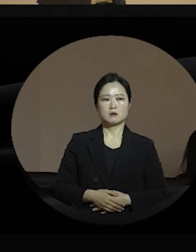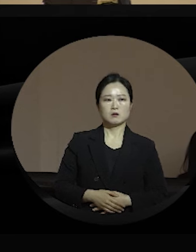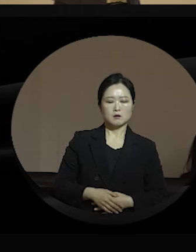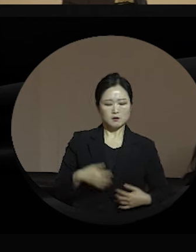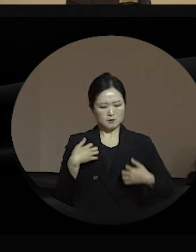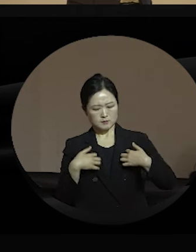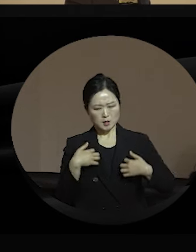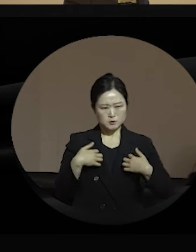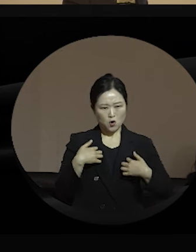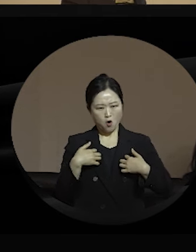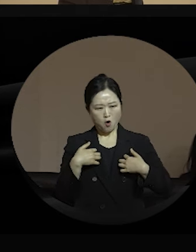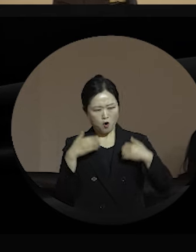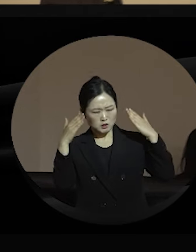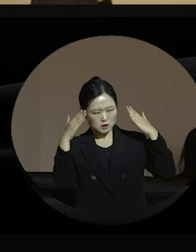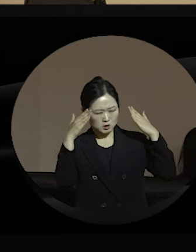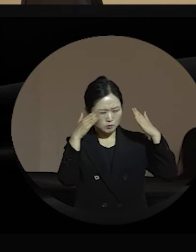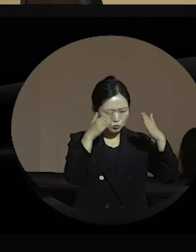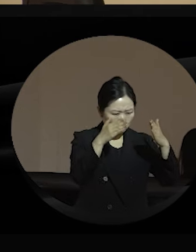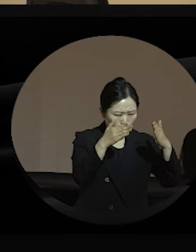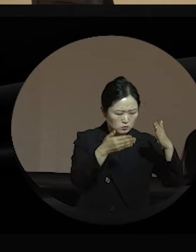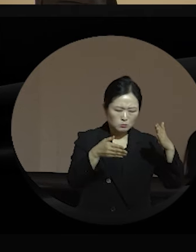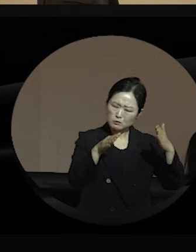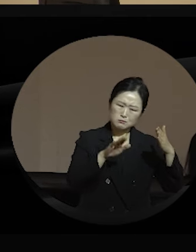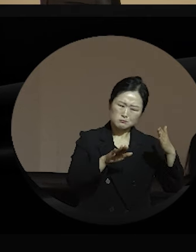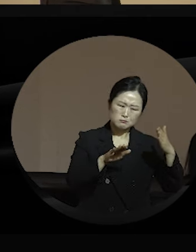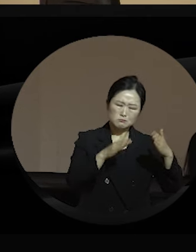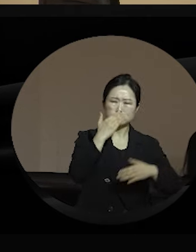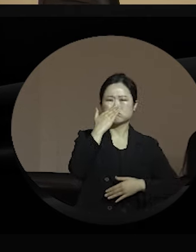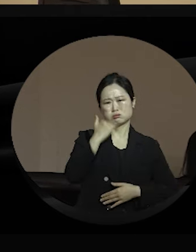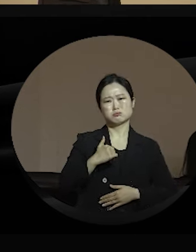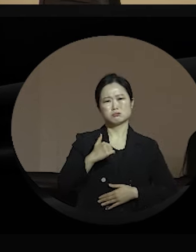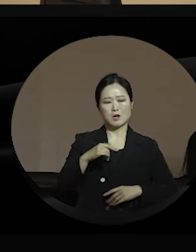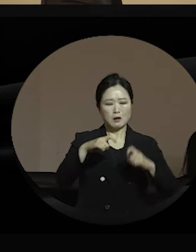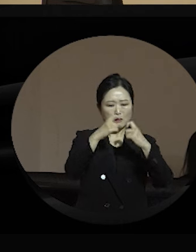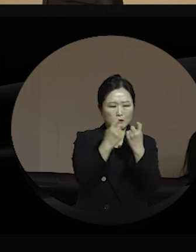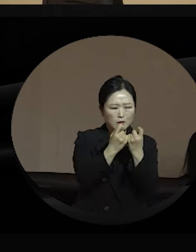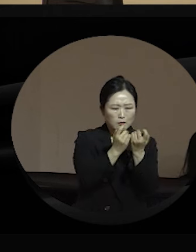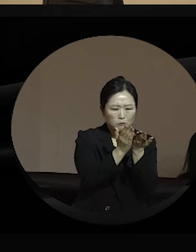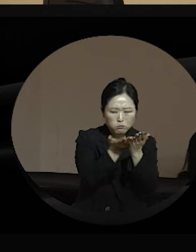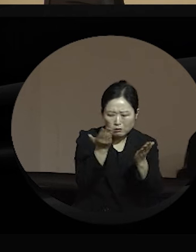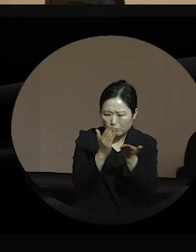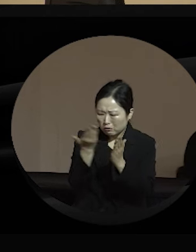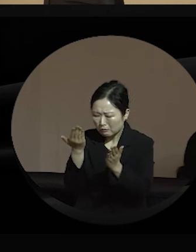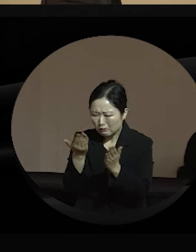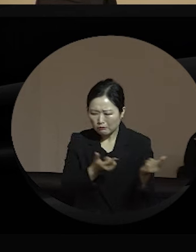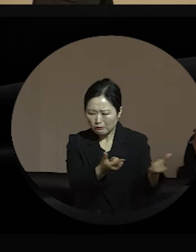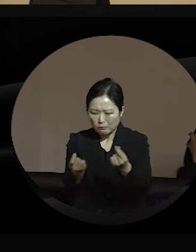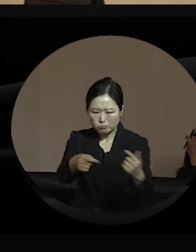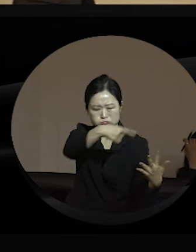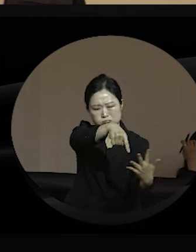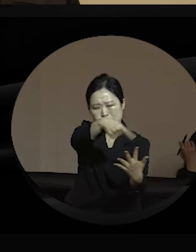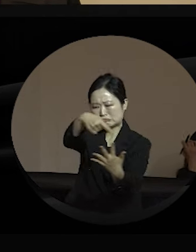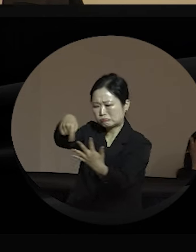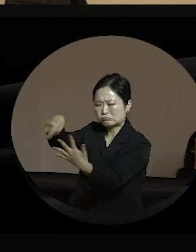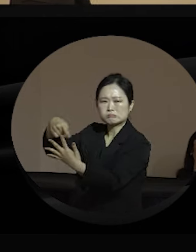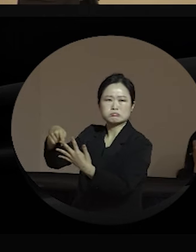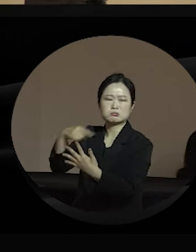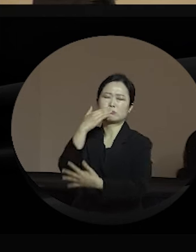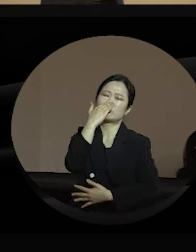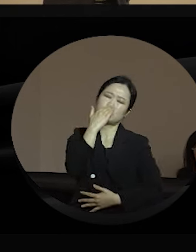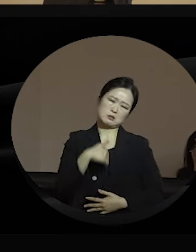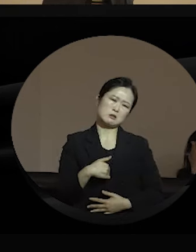걸 따라서 뇌는 움직이게 돼 있는데 그럴 수가 없어요. 개인을 반영할 수 없으니까 그냥 다 같이 한꺼번에 관심을 가지는 것들에